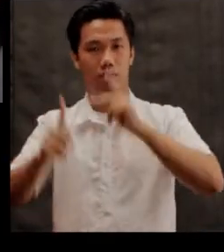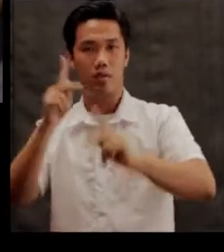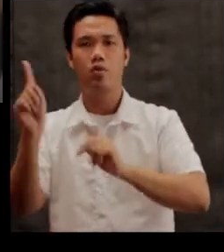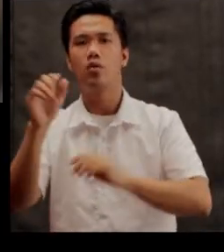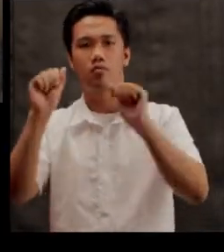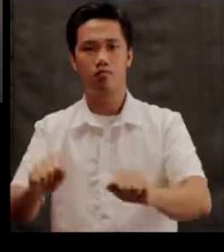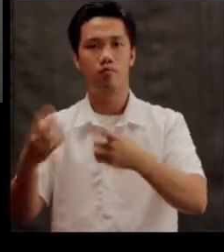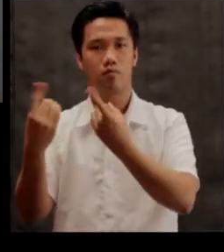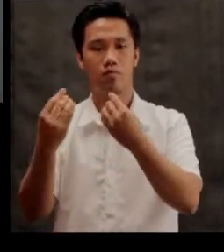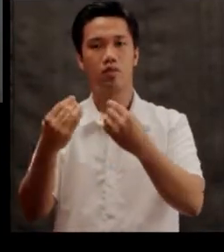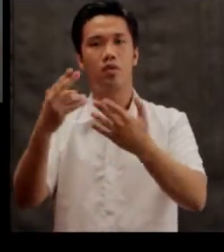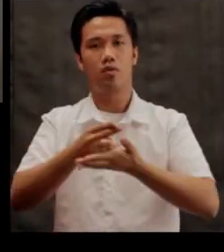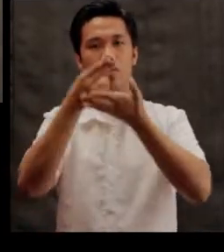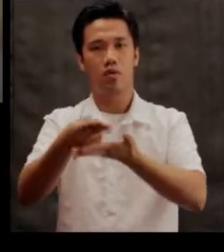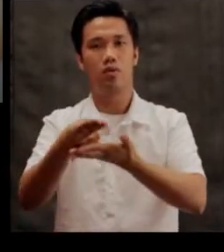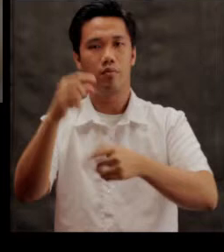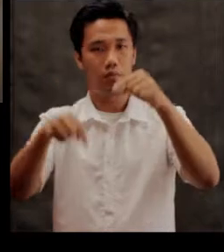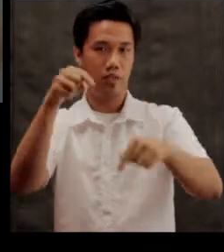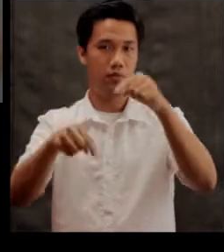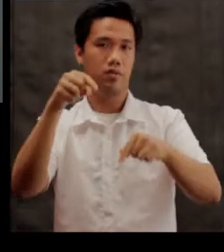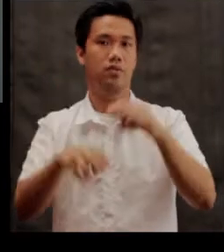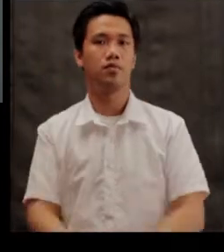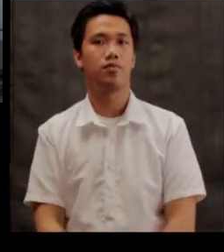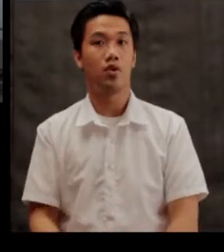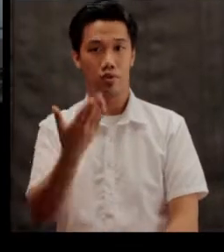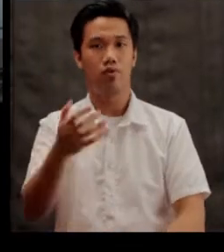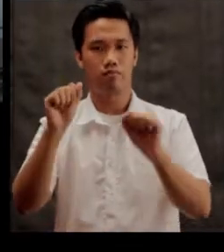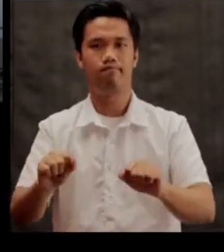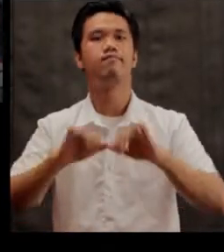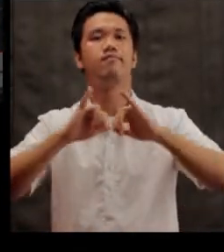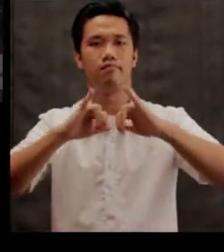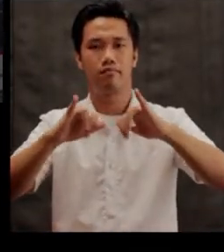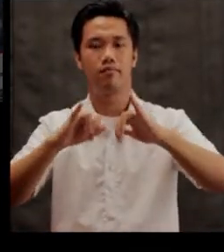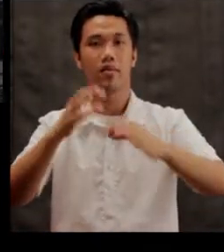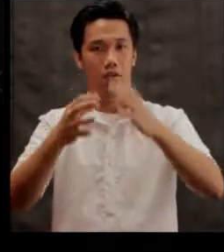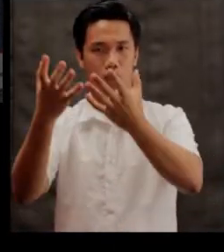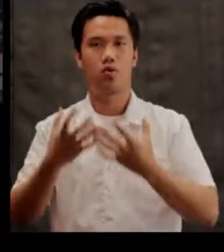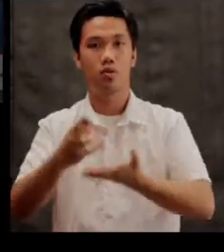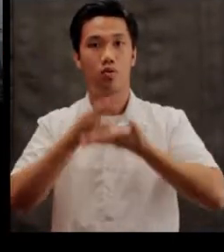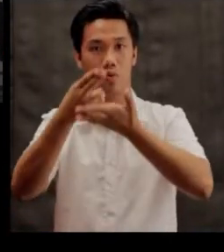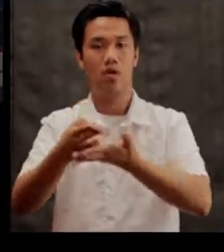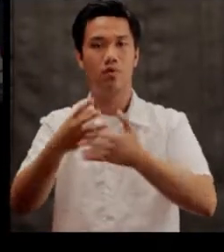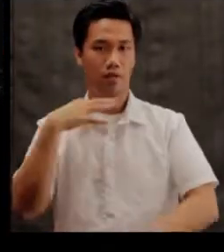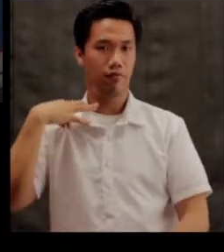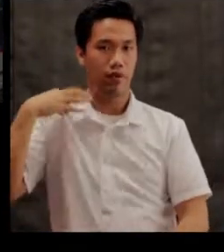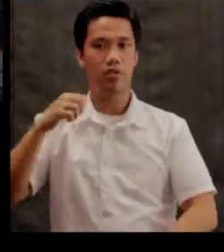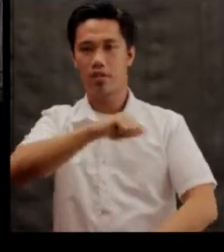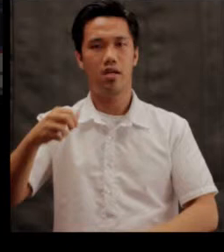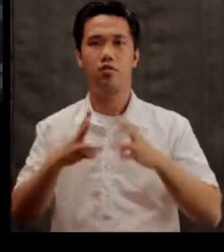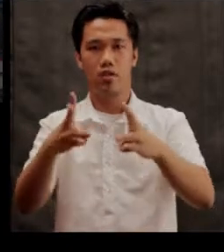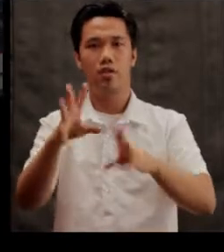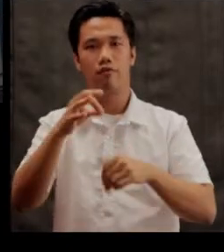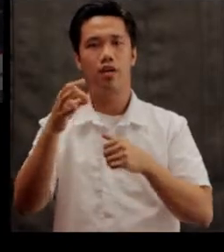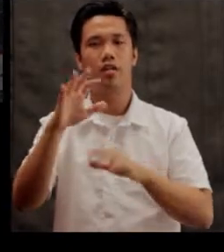ang gumagawa ng paraan upang makatulong sa mga PWD. Kayo rin ay maaaring makibahagi sa pagsusulong sa kapakanan ng PWD.